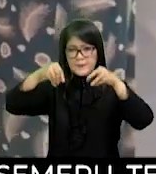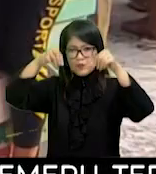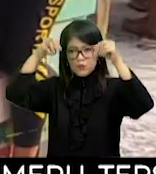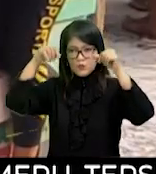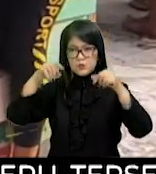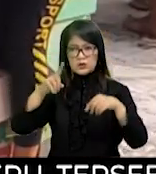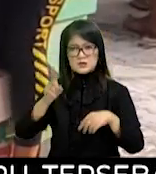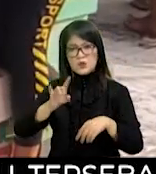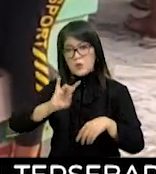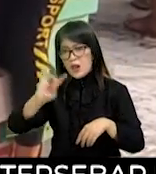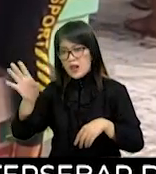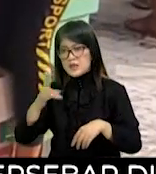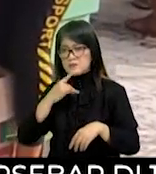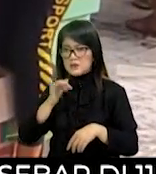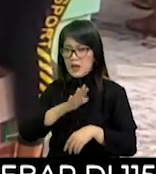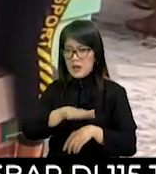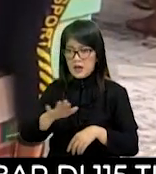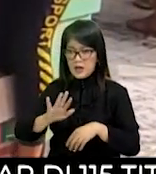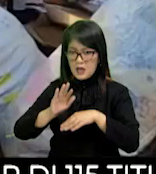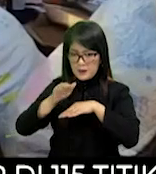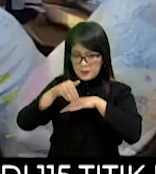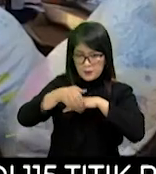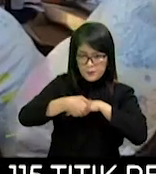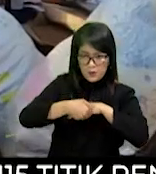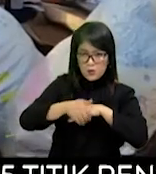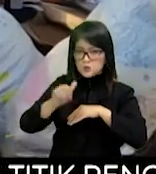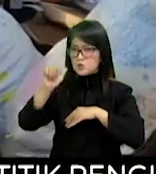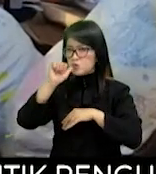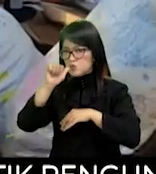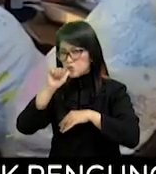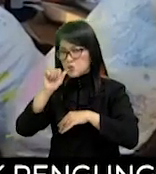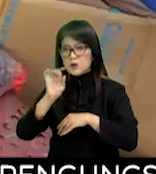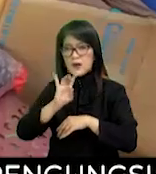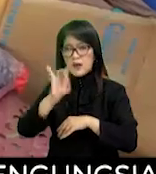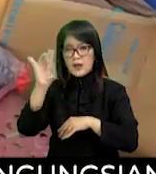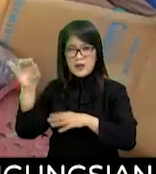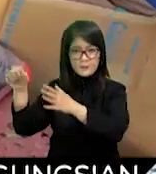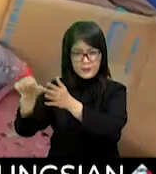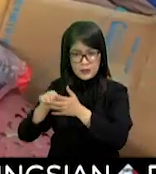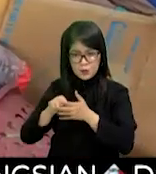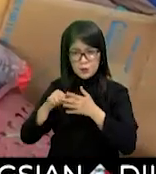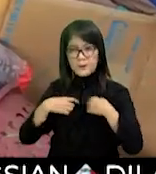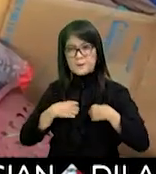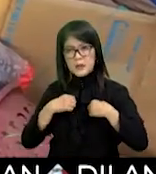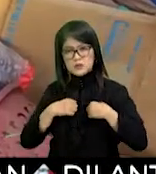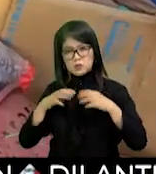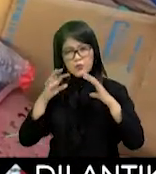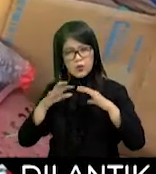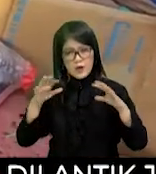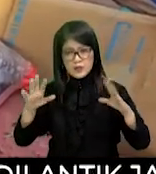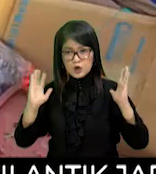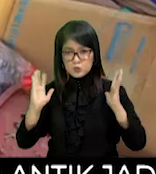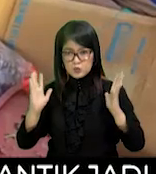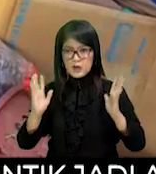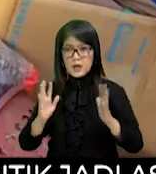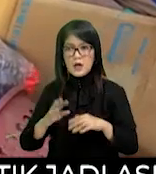keperluan balita seperti popok dan susu. Sementara itu, bantuan pakaian layak pakai sudah terlalu banyak diterima, melebihi